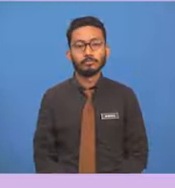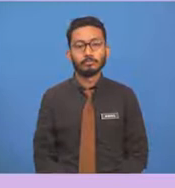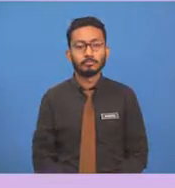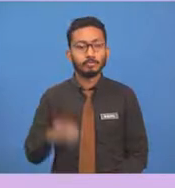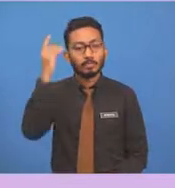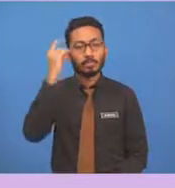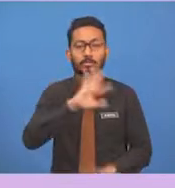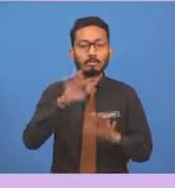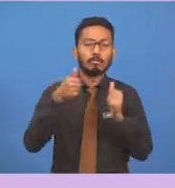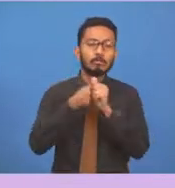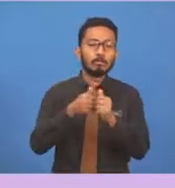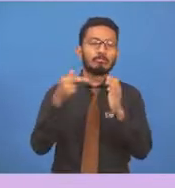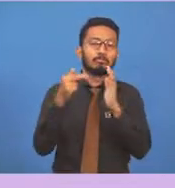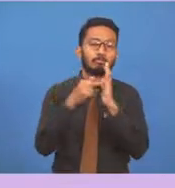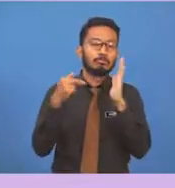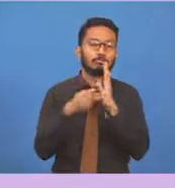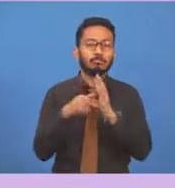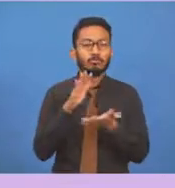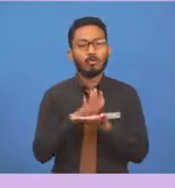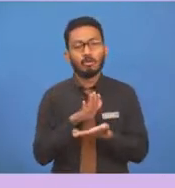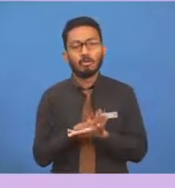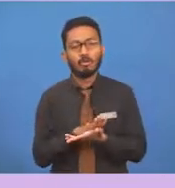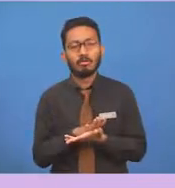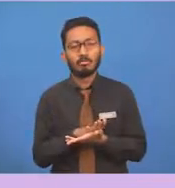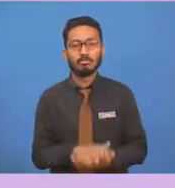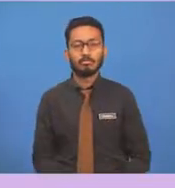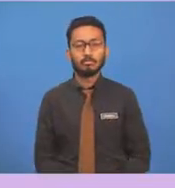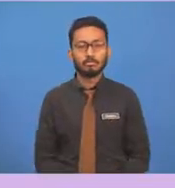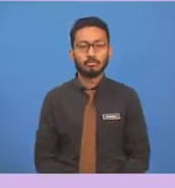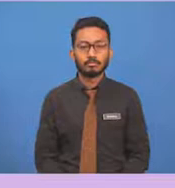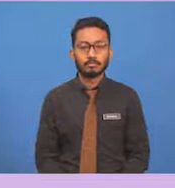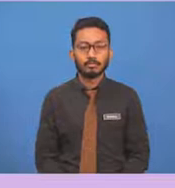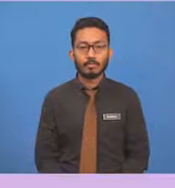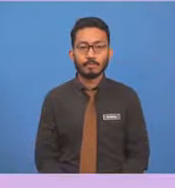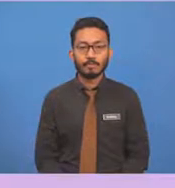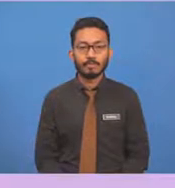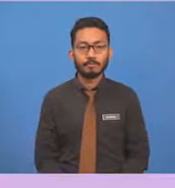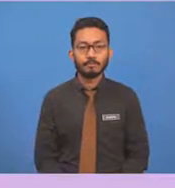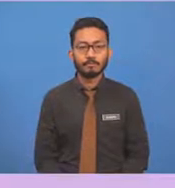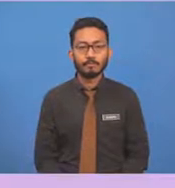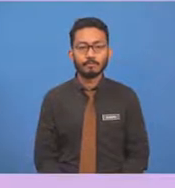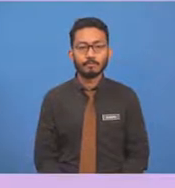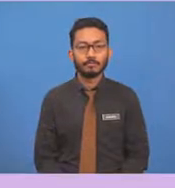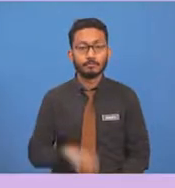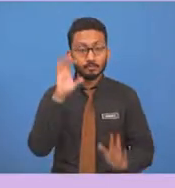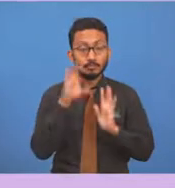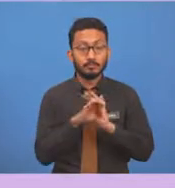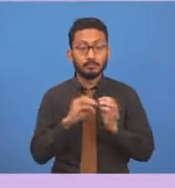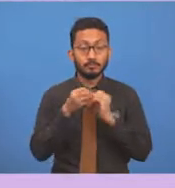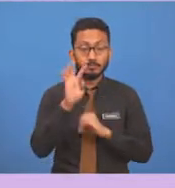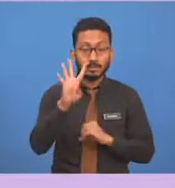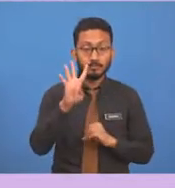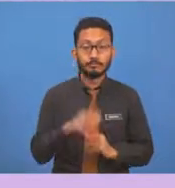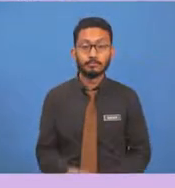yang diwajibkan semua murid sekolah berpakaian lengkap dan kemas. Gambar keempat,